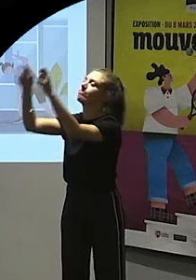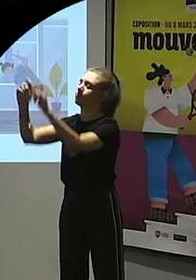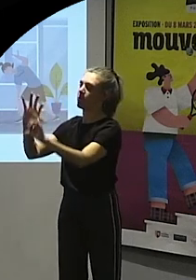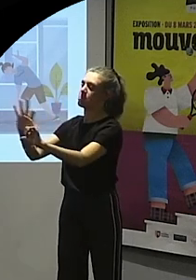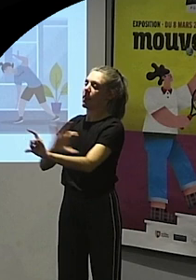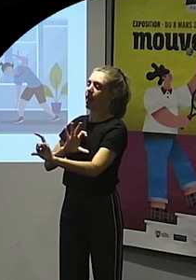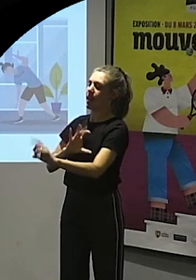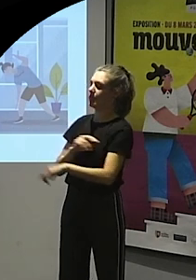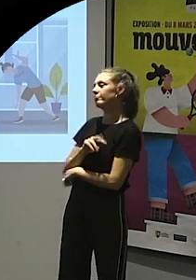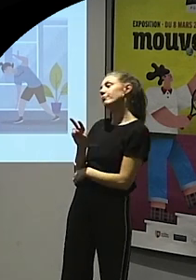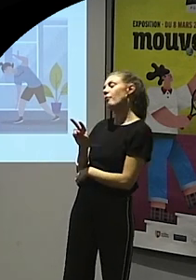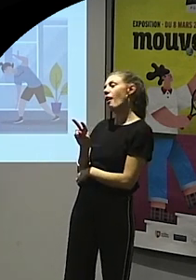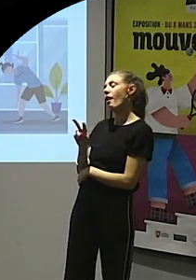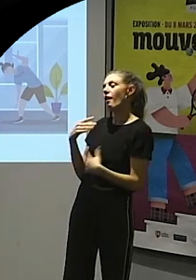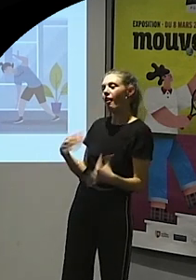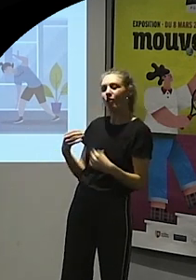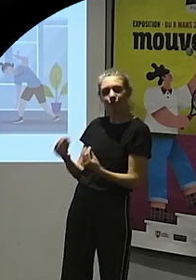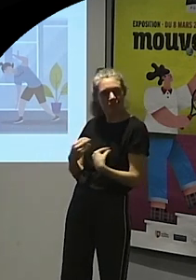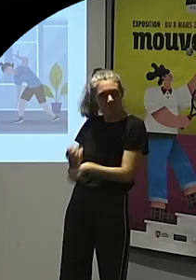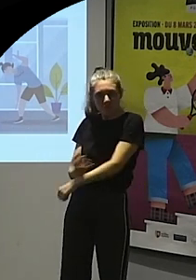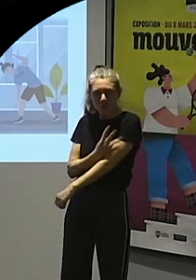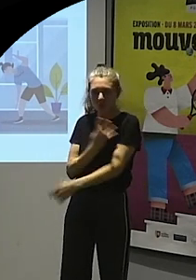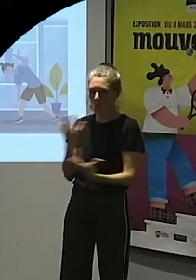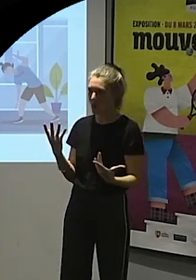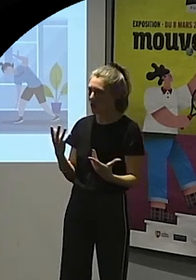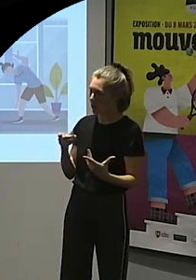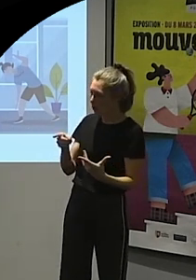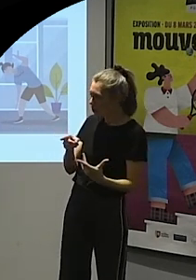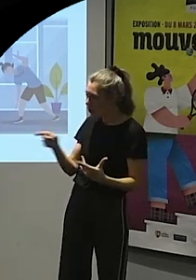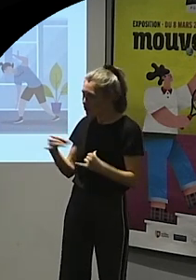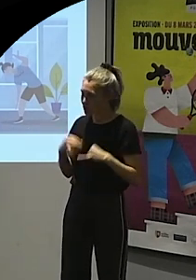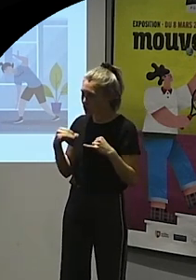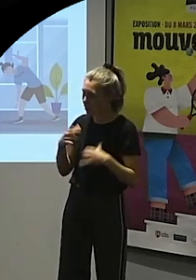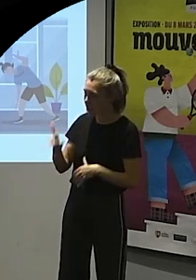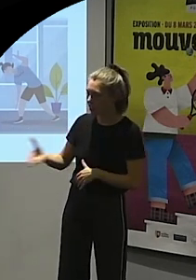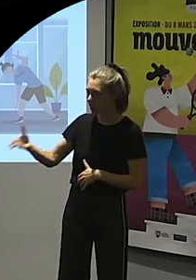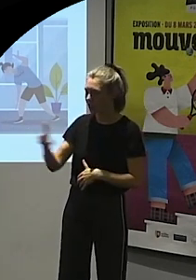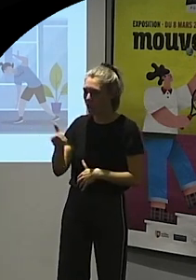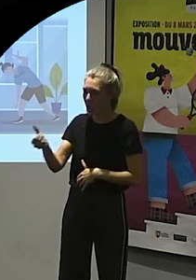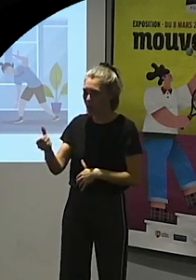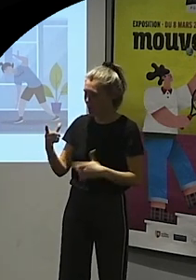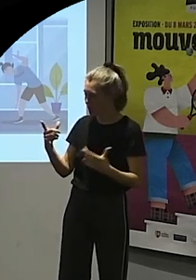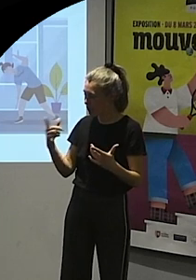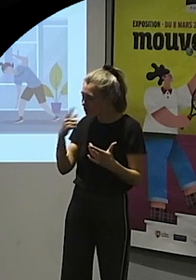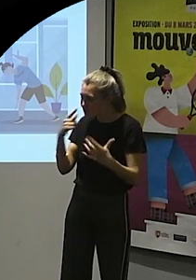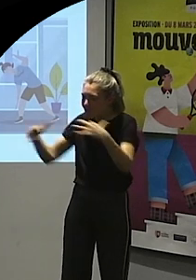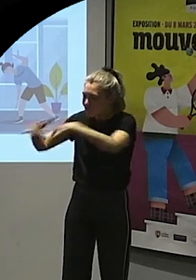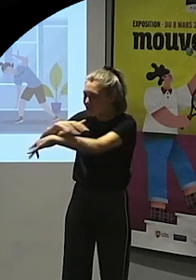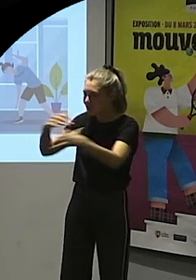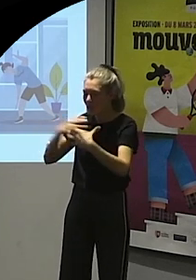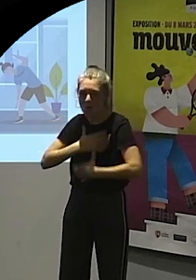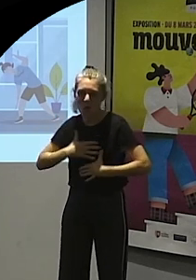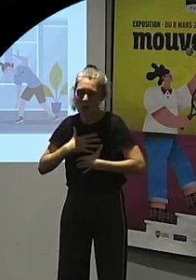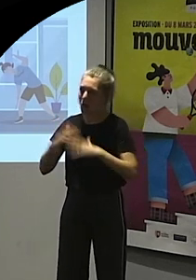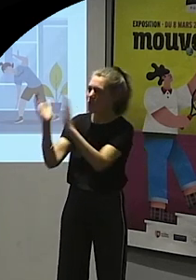donc numéro 1, numéro 2, troisième médaille. Et après ils se retrouvaient, enfin je veux dire, ils étaient tous heureux, ils étaient tous en